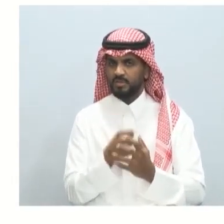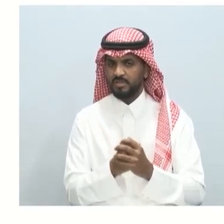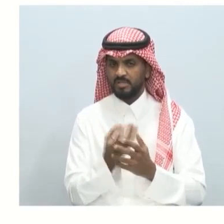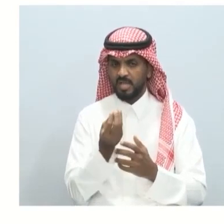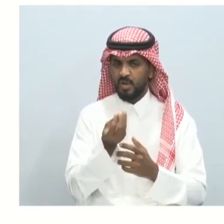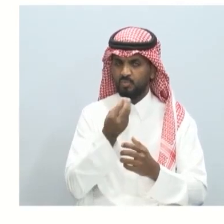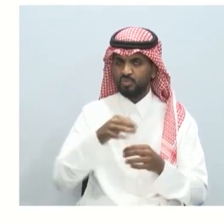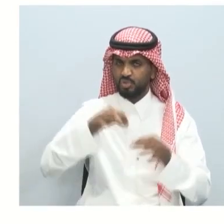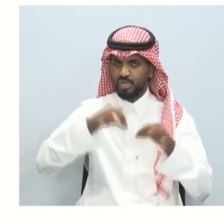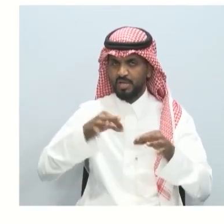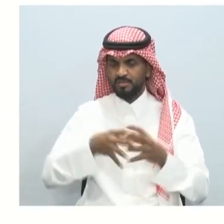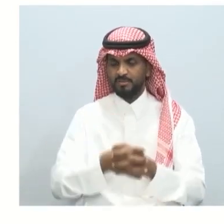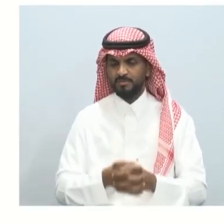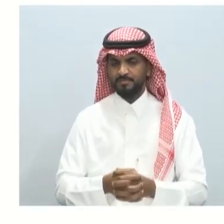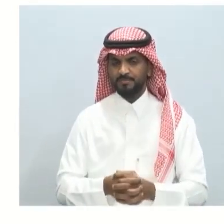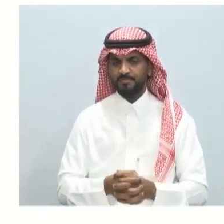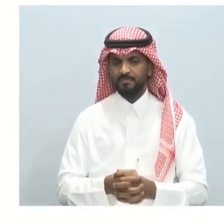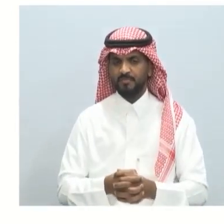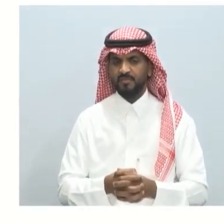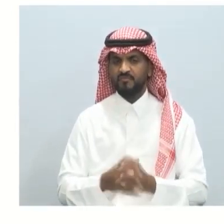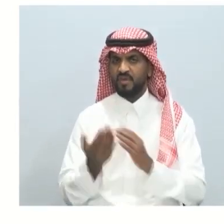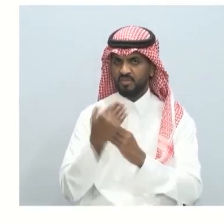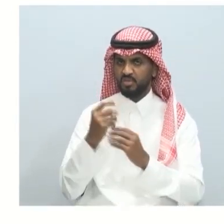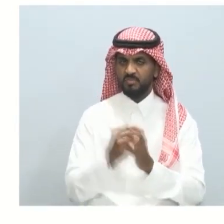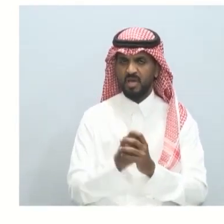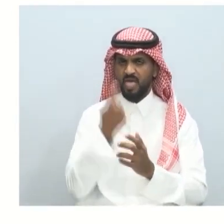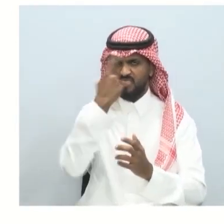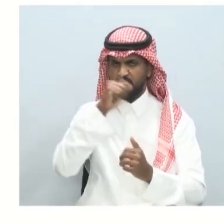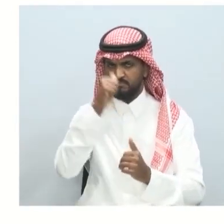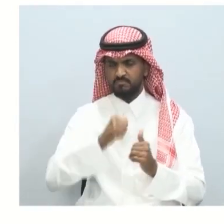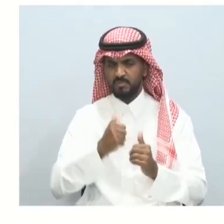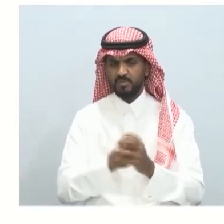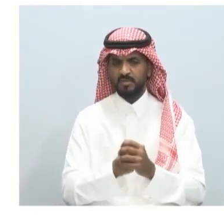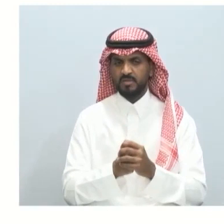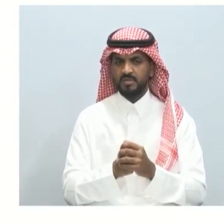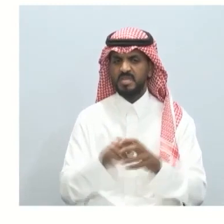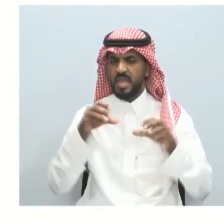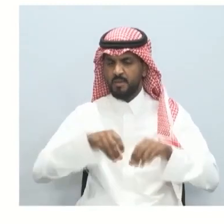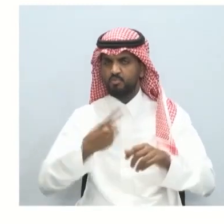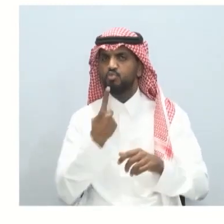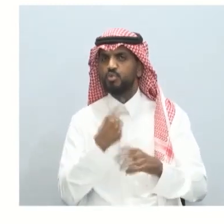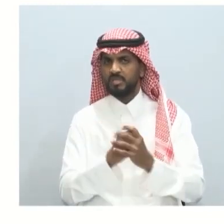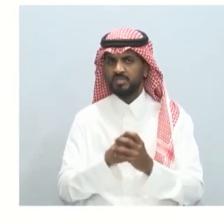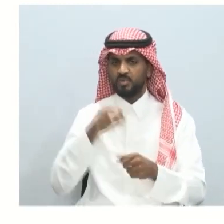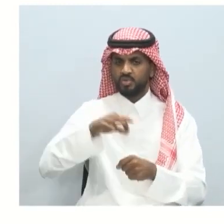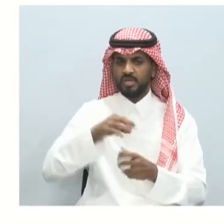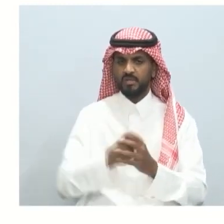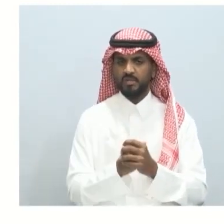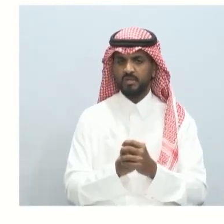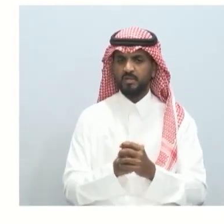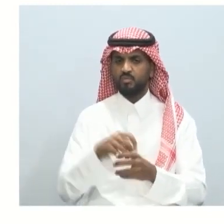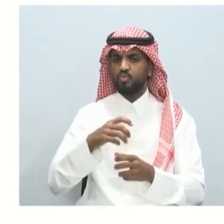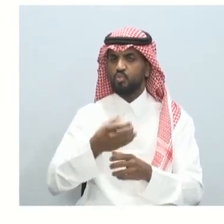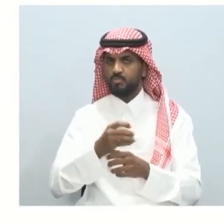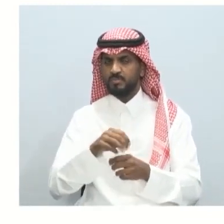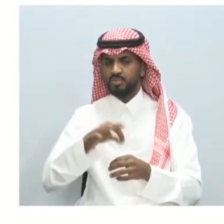يريد ان يتناول قليلا من الشاي فرد عليه الشاب بغضب قائلا نعم اريد ان اتناول الشاي فطلب له